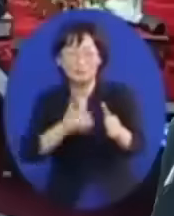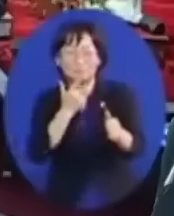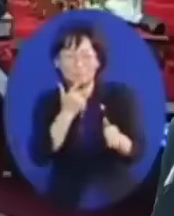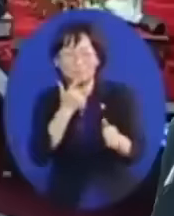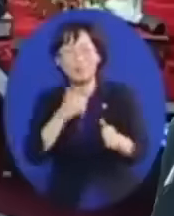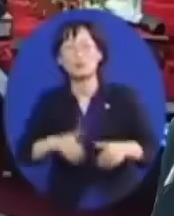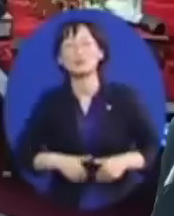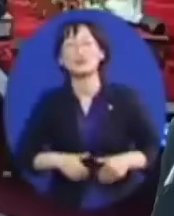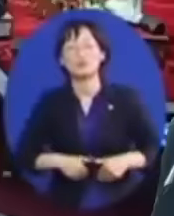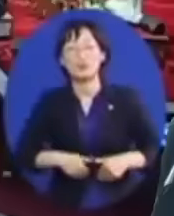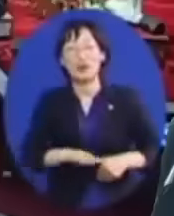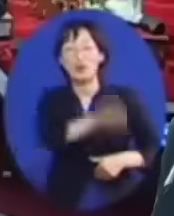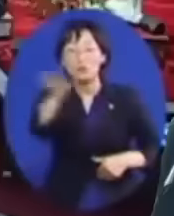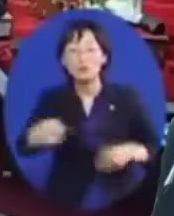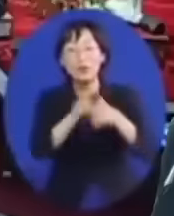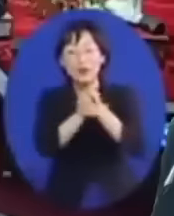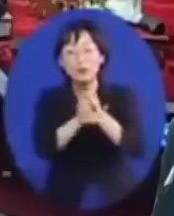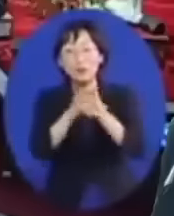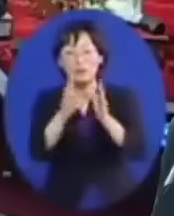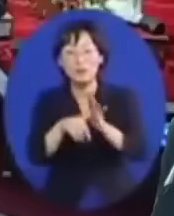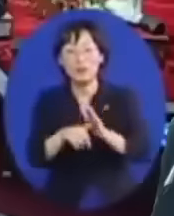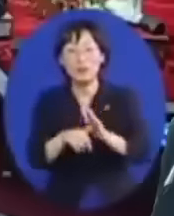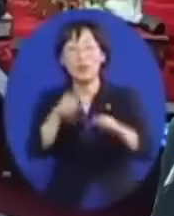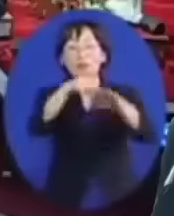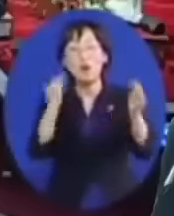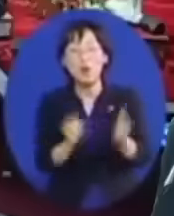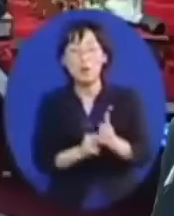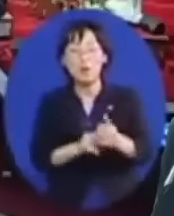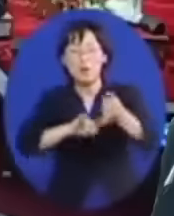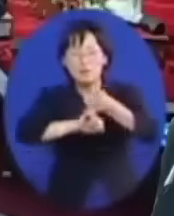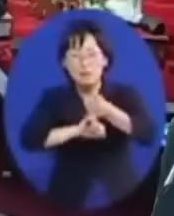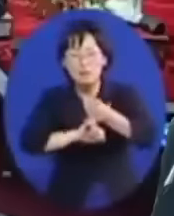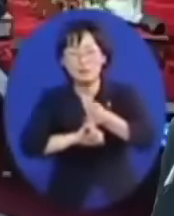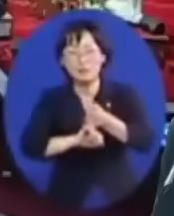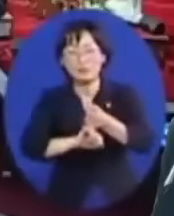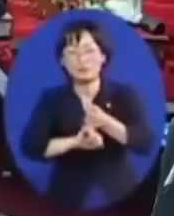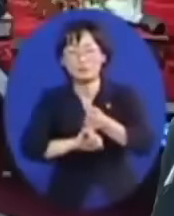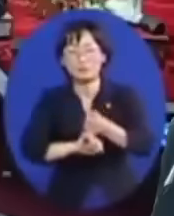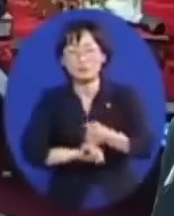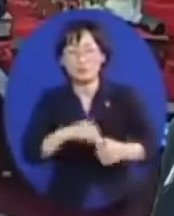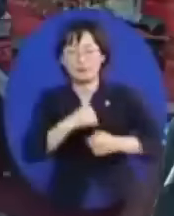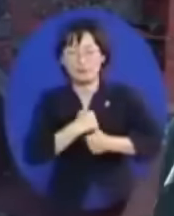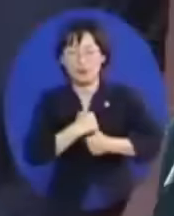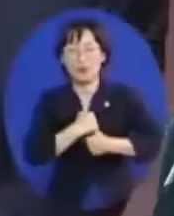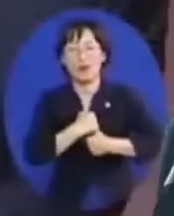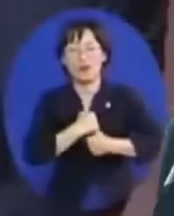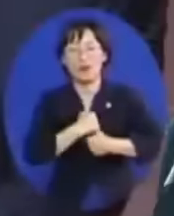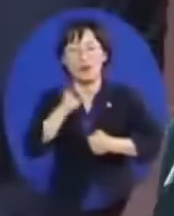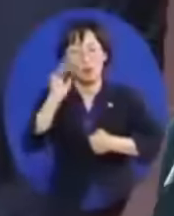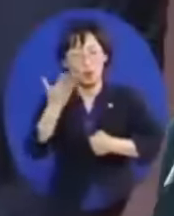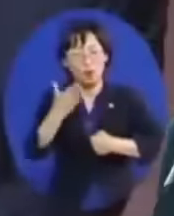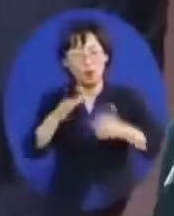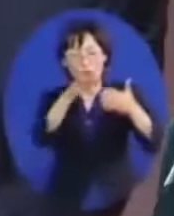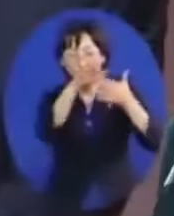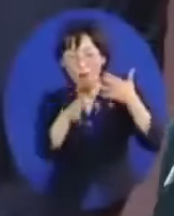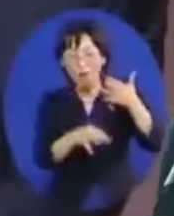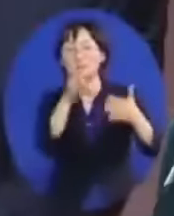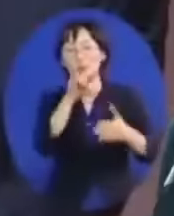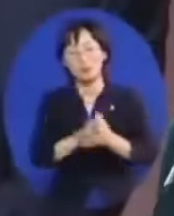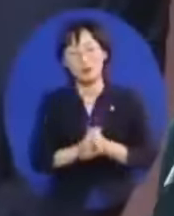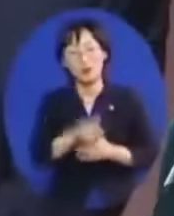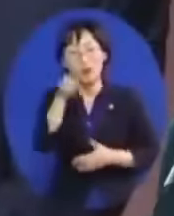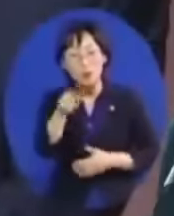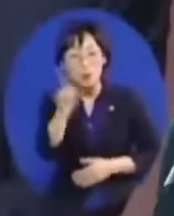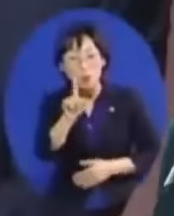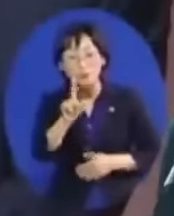것입니다. 우리가 기도할 때 마음에 반드시 지켜야 될 사항이 있습니다.